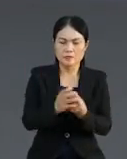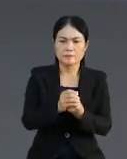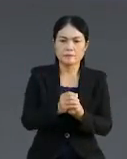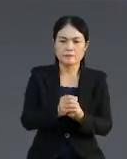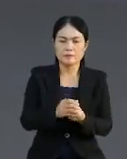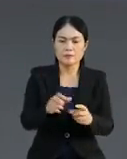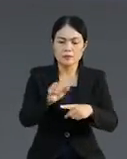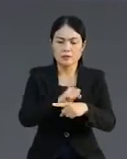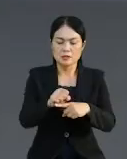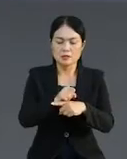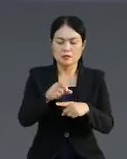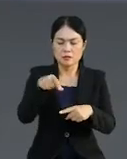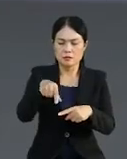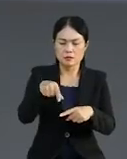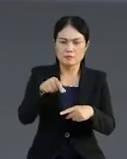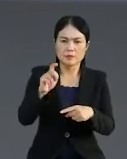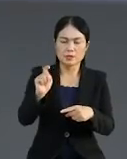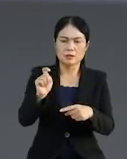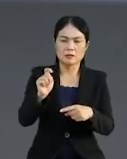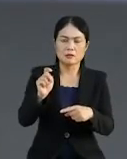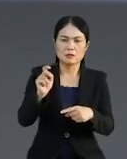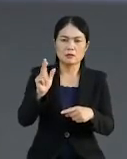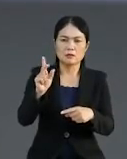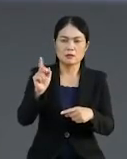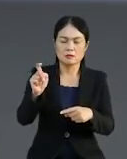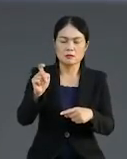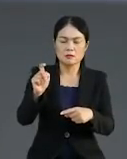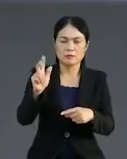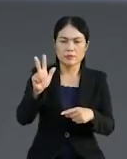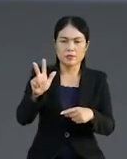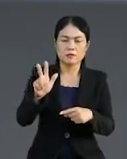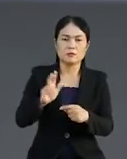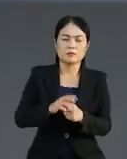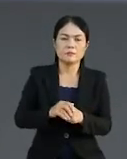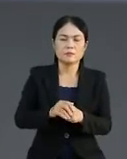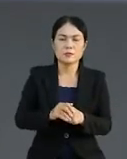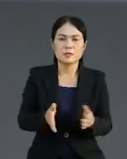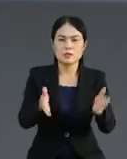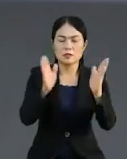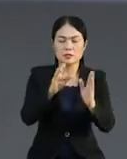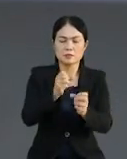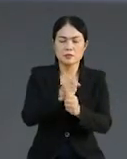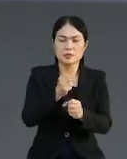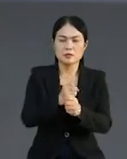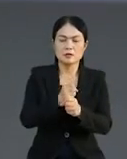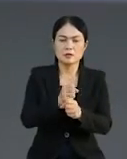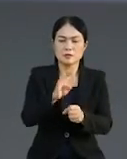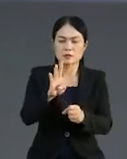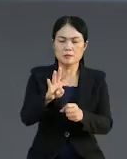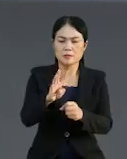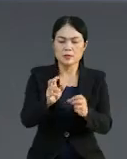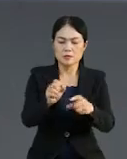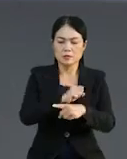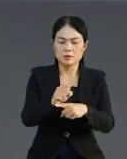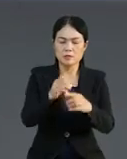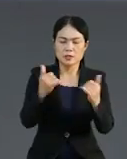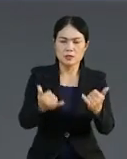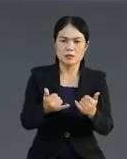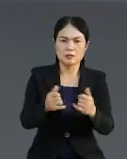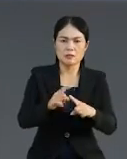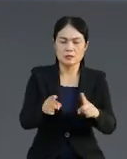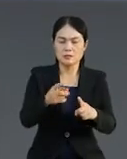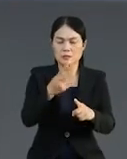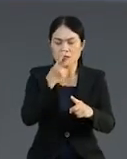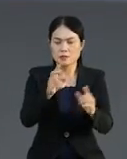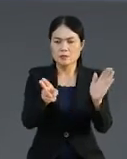rộng. Chẳng miên lùm hạt có khó cố nâng khổ. Chố cốn phơ tèng buôn lùm hạt này. Tại